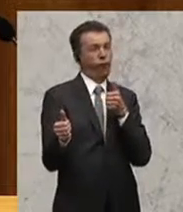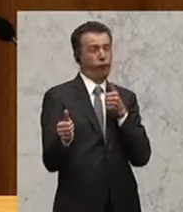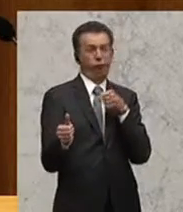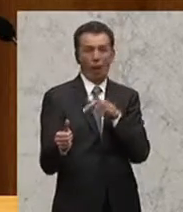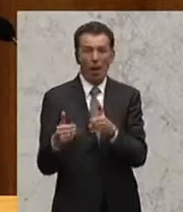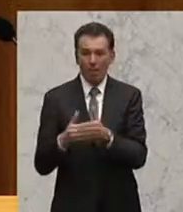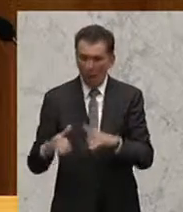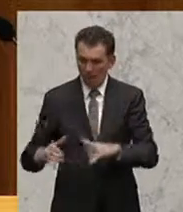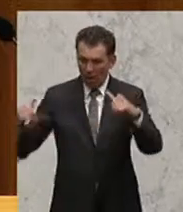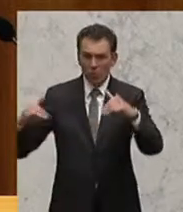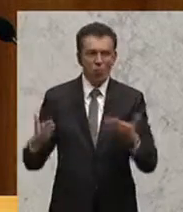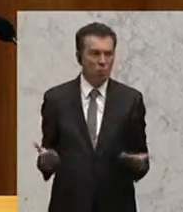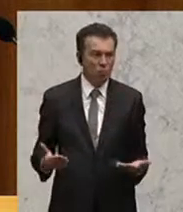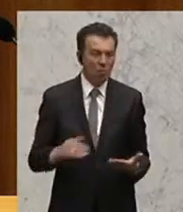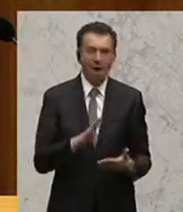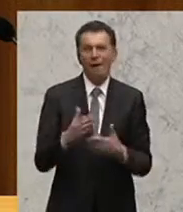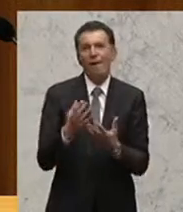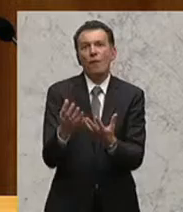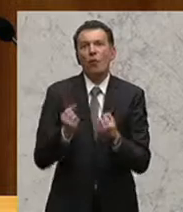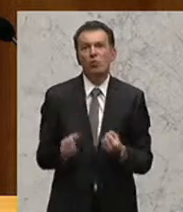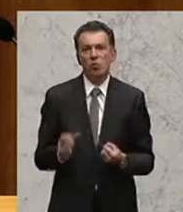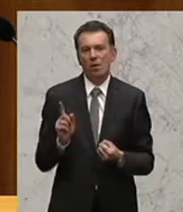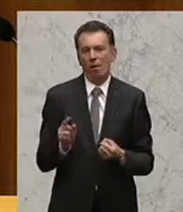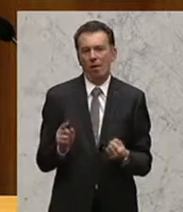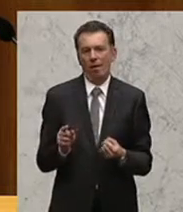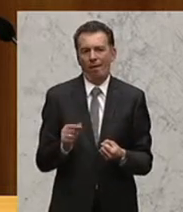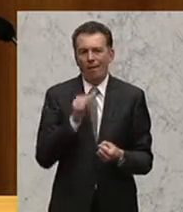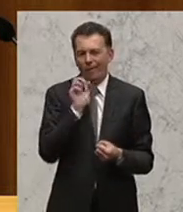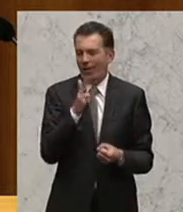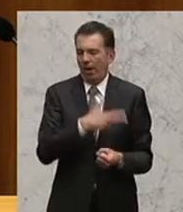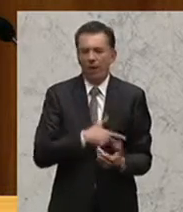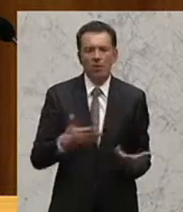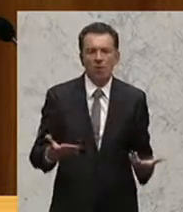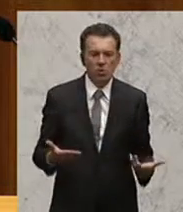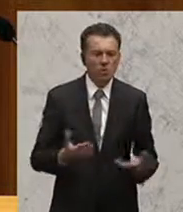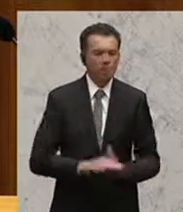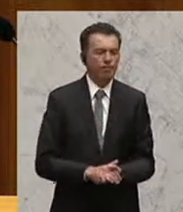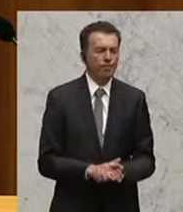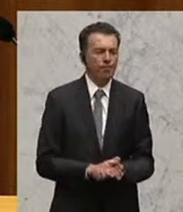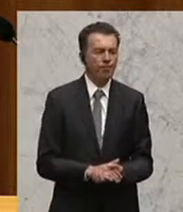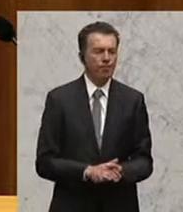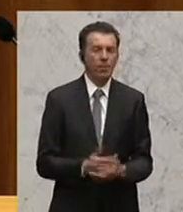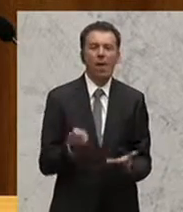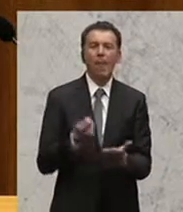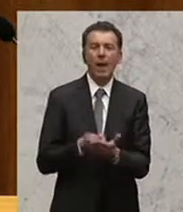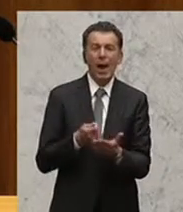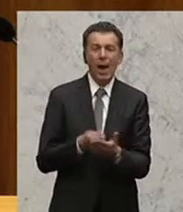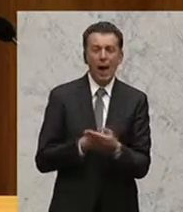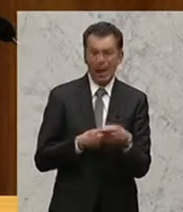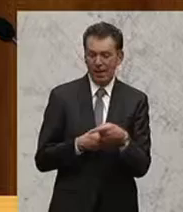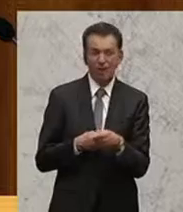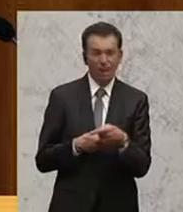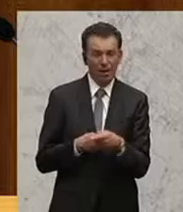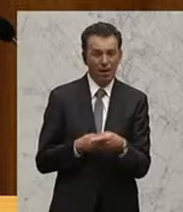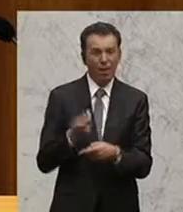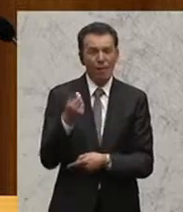Wachstum gebraucht, ja, das man alle gern gehabt hätte, aber das weit von jeder Realität gewesen ist. Die Preise, die man hier